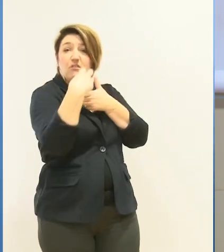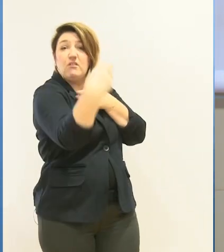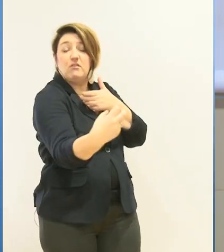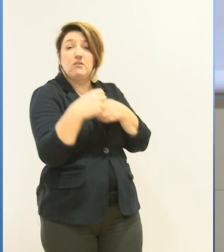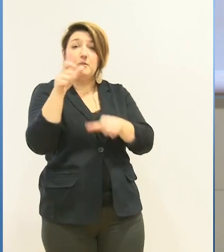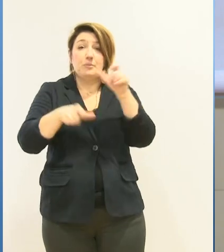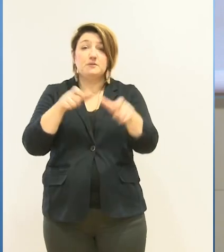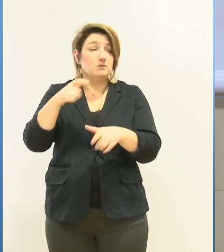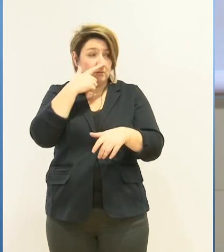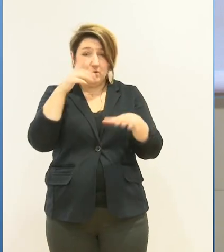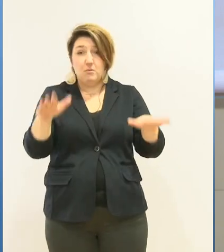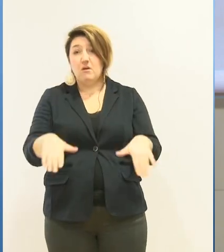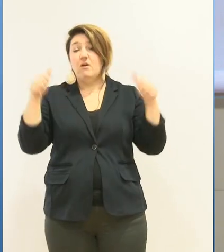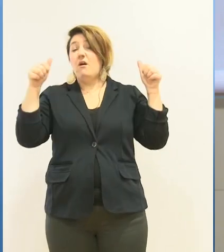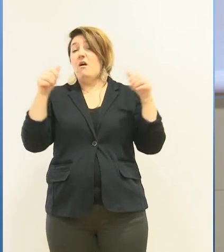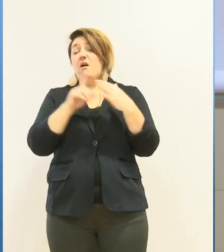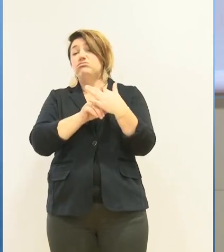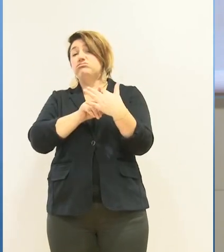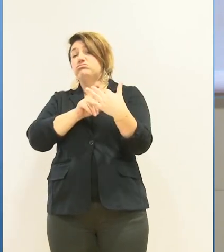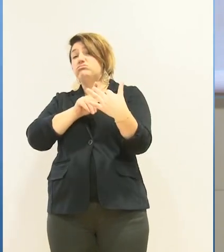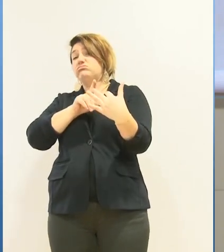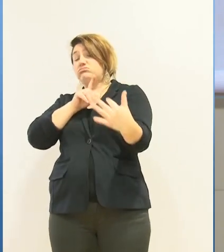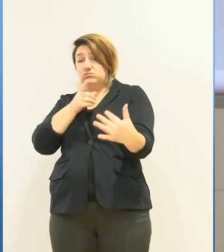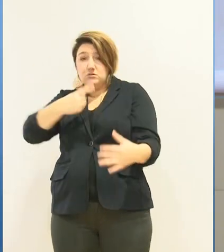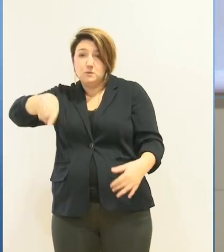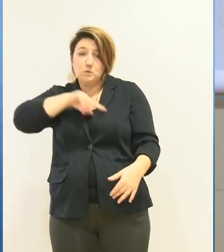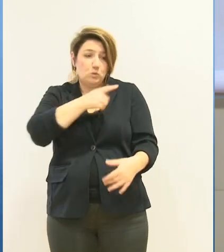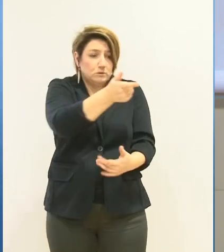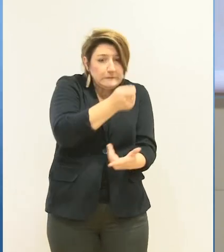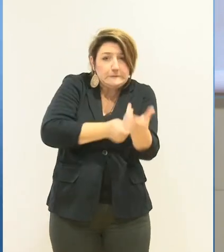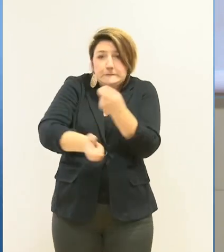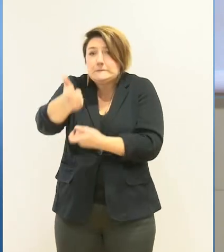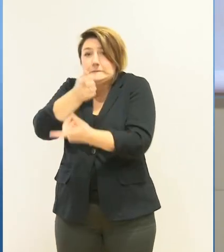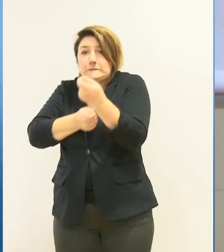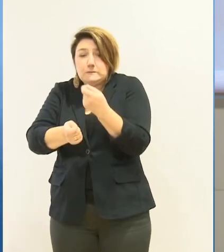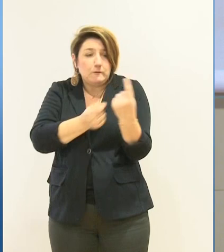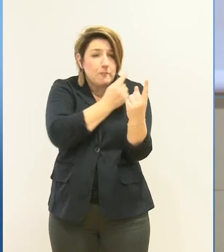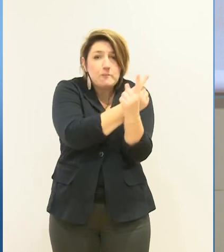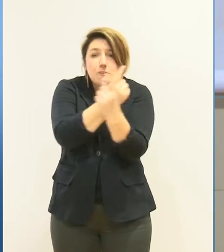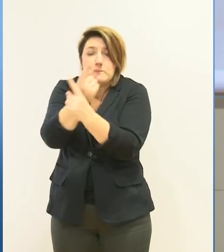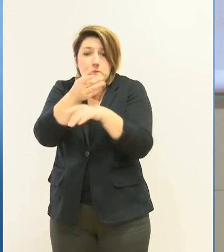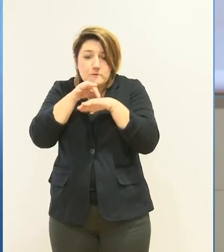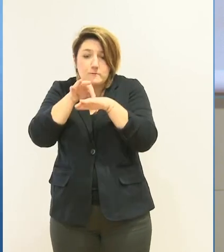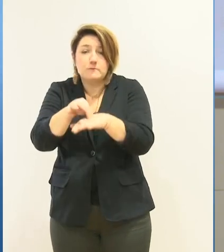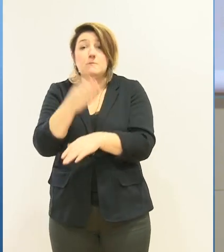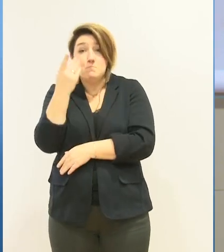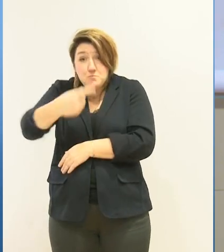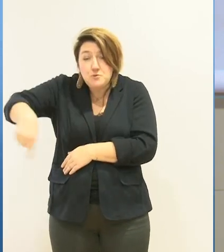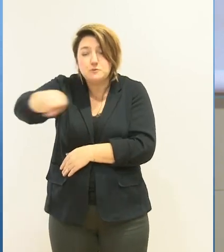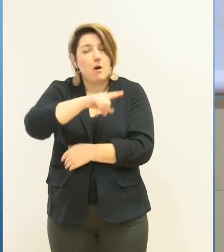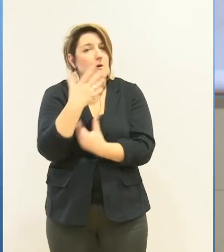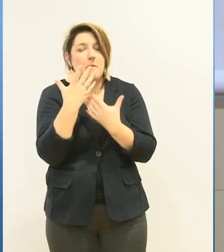démissionnent de leurs droits et que nous allons chercher et accompagner un par un nous avons besoin d'eux